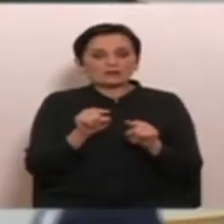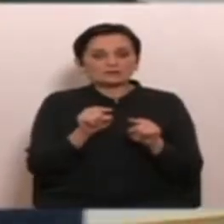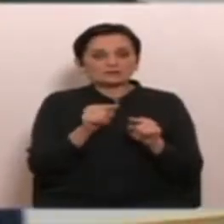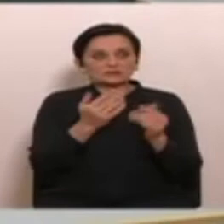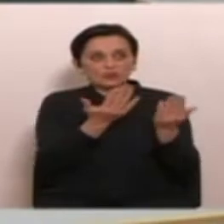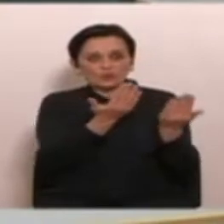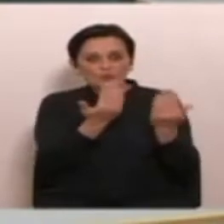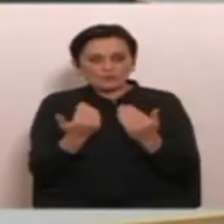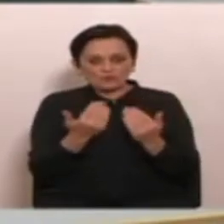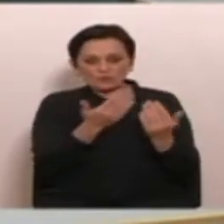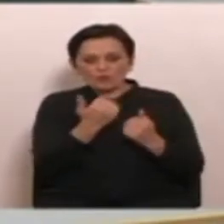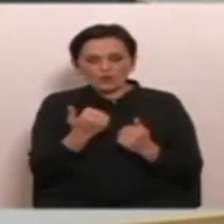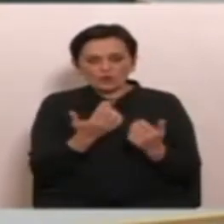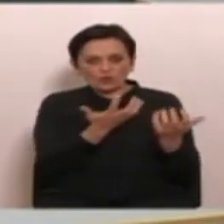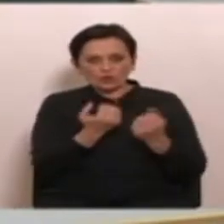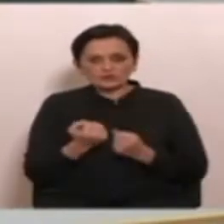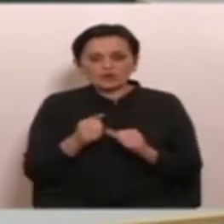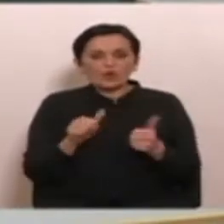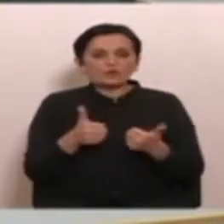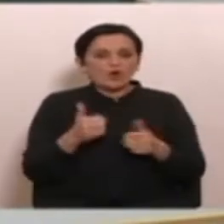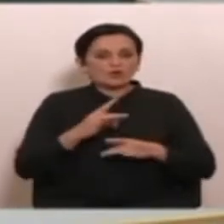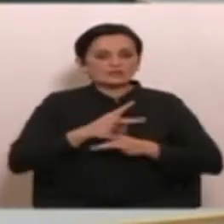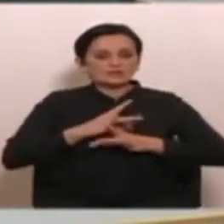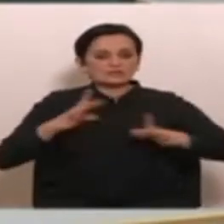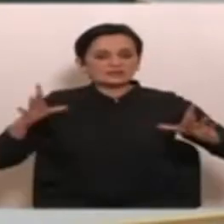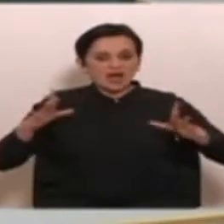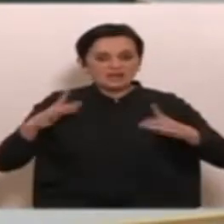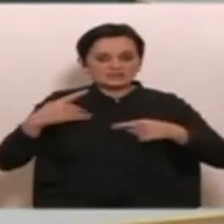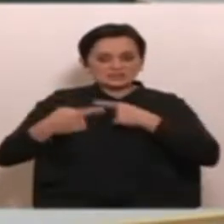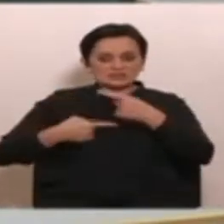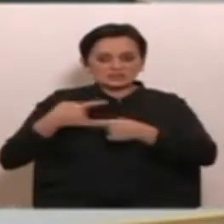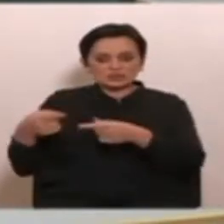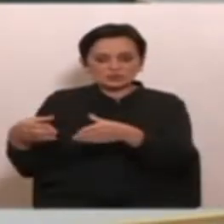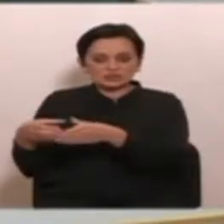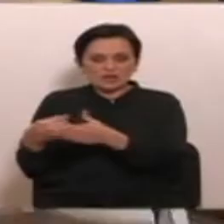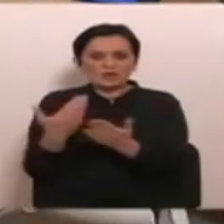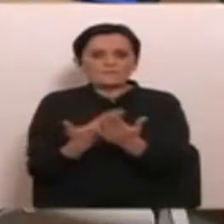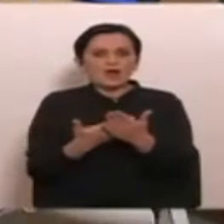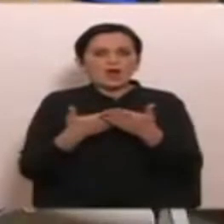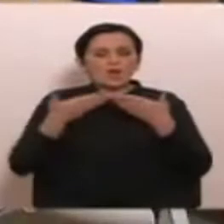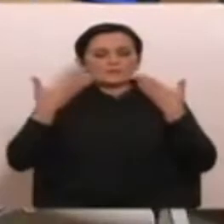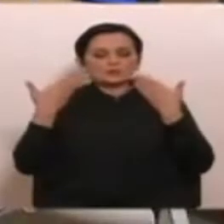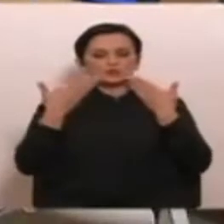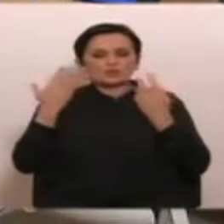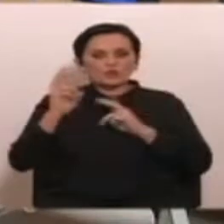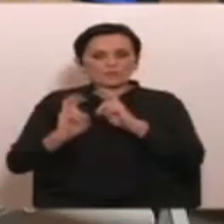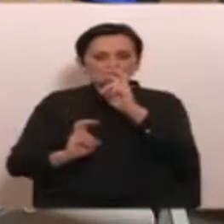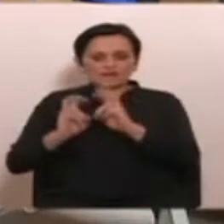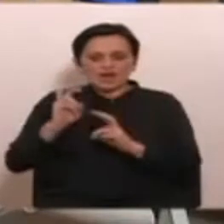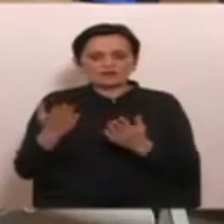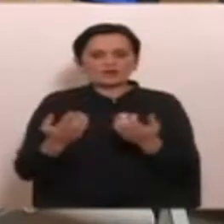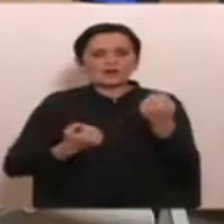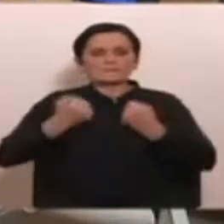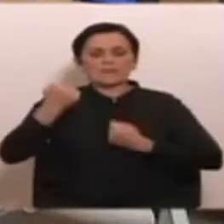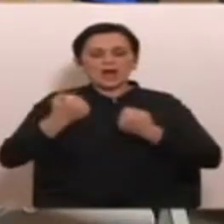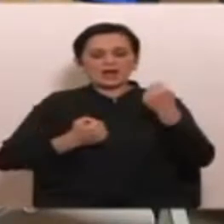აქ საქმე ეხება როგორც ტრადიციულ სექტორებს, მაგალითად მსუბუქ მრეწველობას,